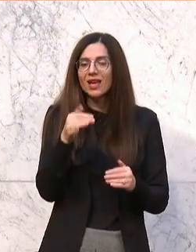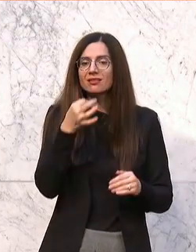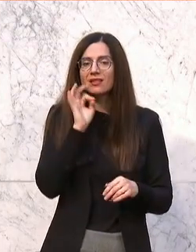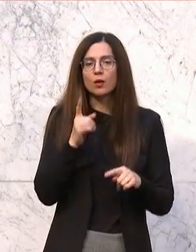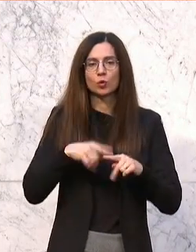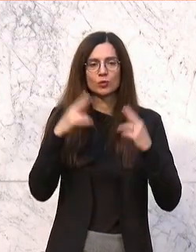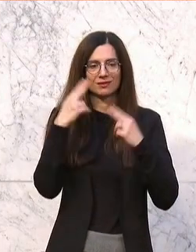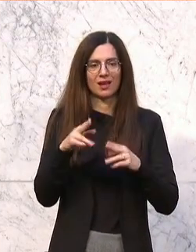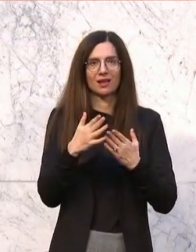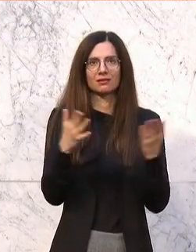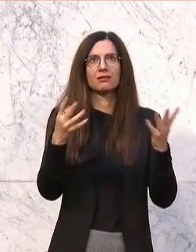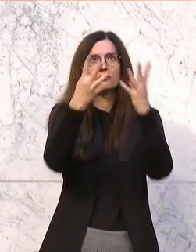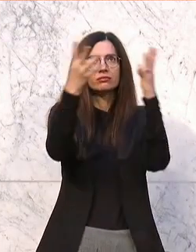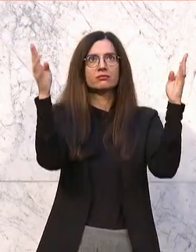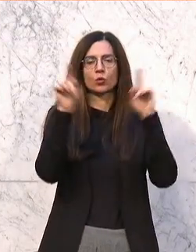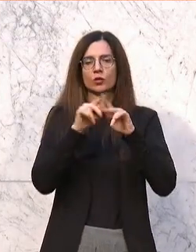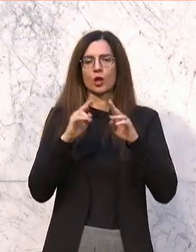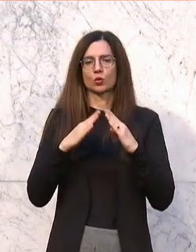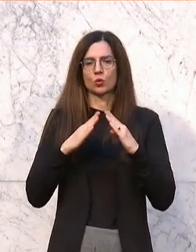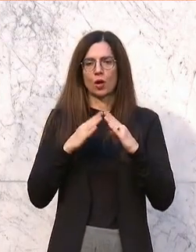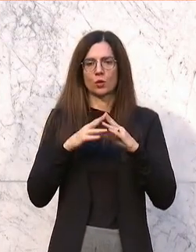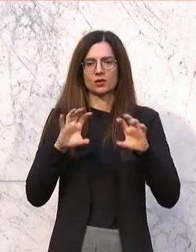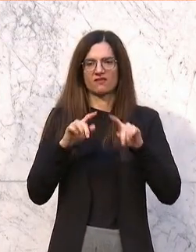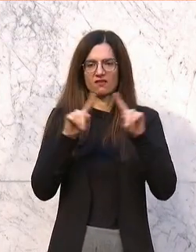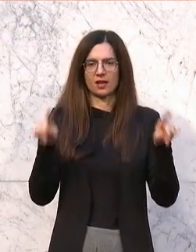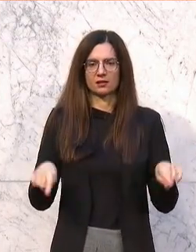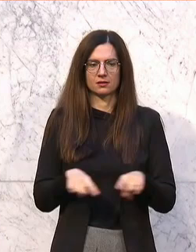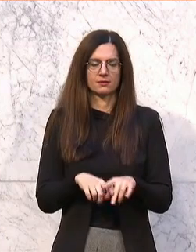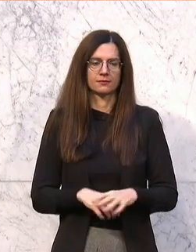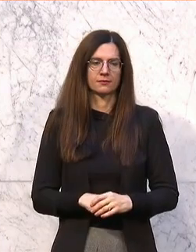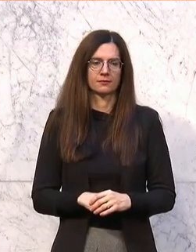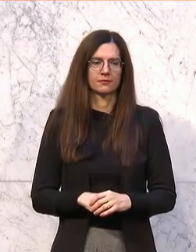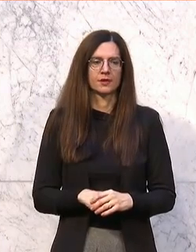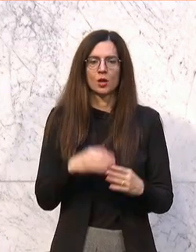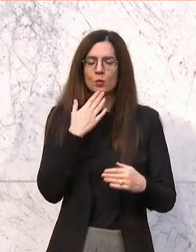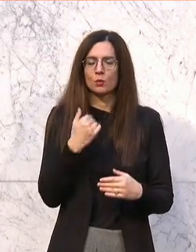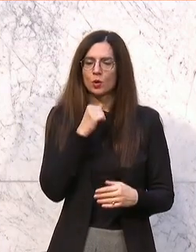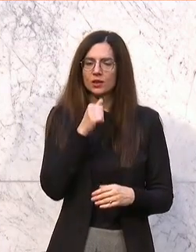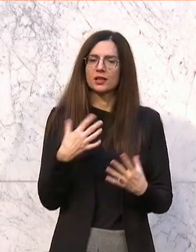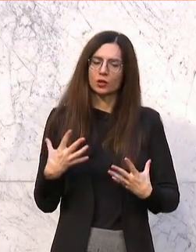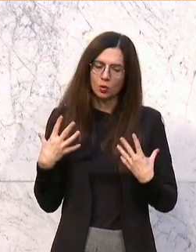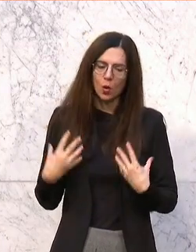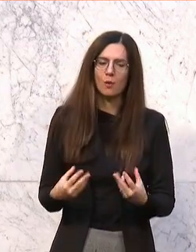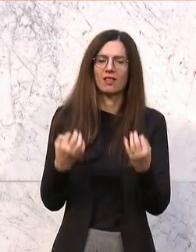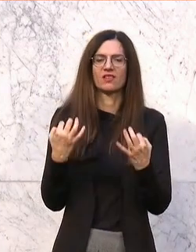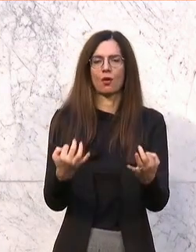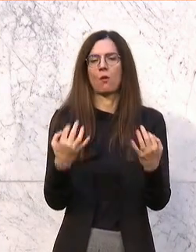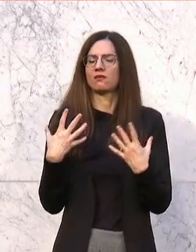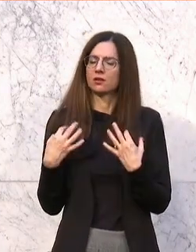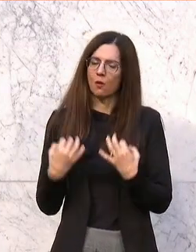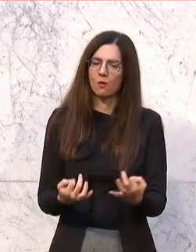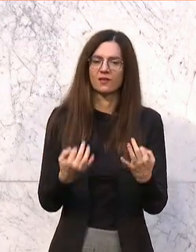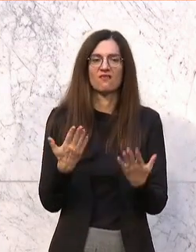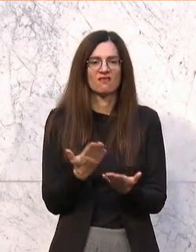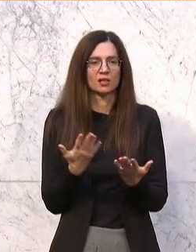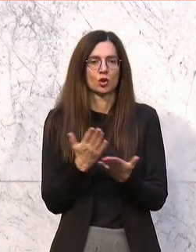Herren, auf der Galerie und zu Hause vor den Fernsehschirmen, ich möchte jetzt nicht nochmal wiederholen und ins Detail hineingehen, was